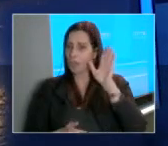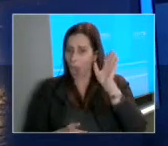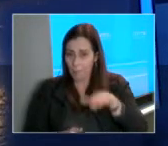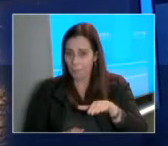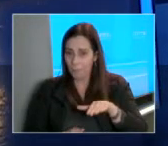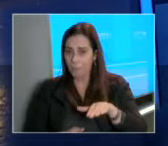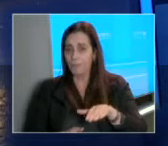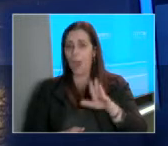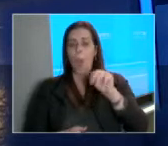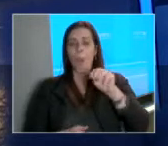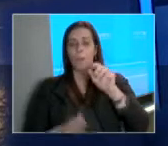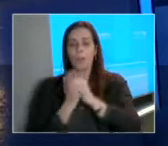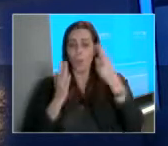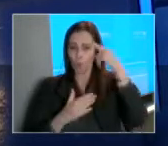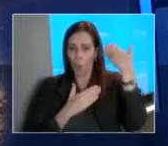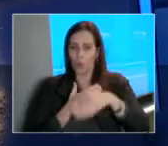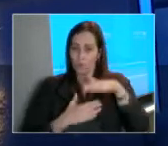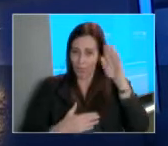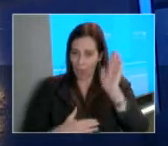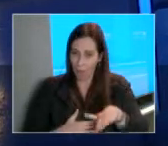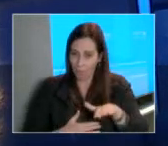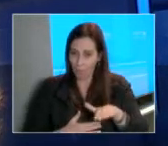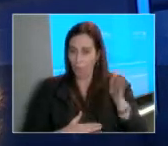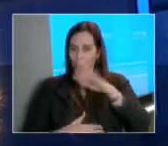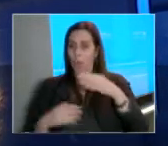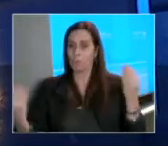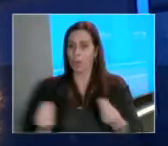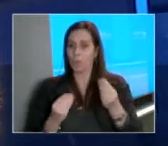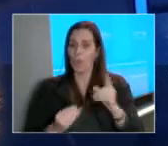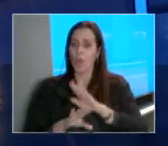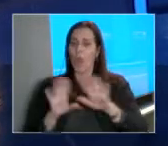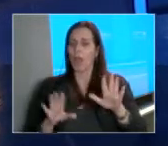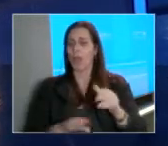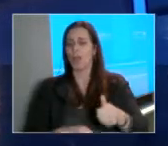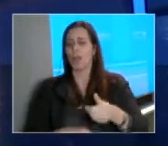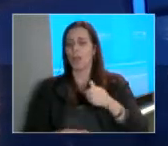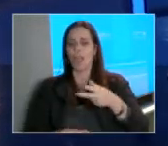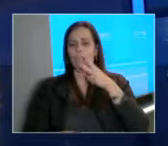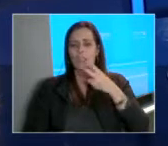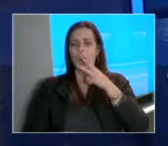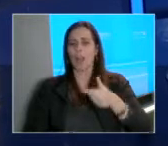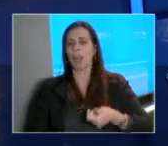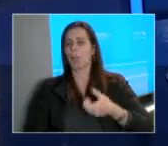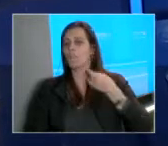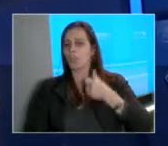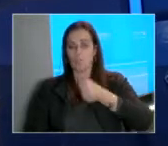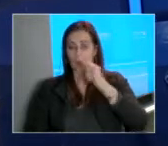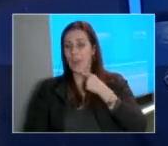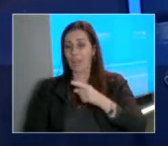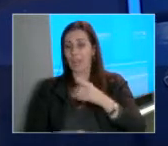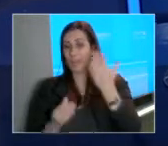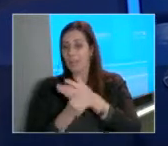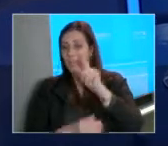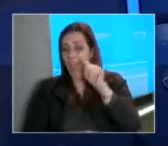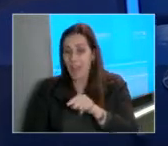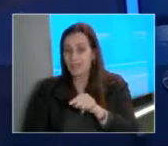גם על מוזס, ומדובר גם על עוד דברים. לא מדובר רק על סיגריות ושמפניות. לנסות לקחת את זה לכיוון תיק